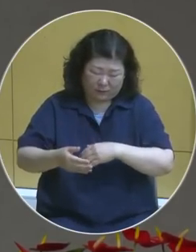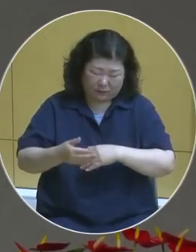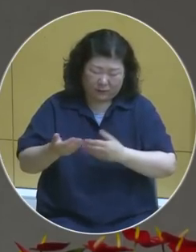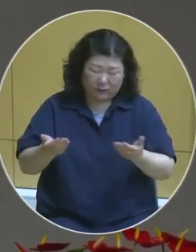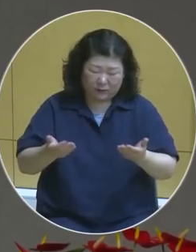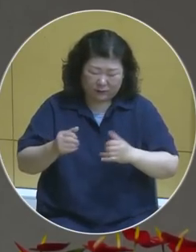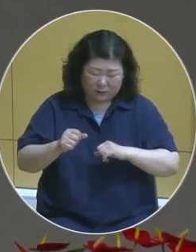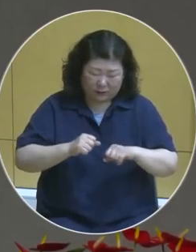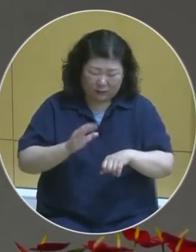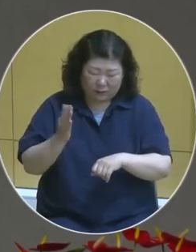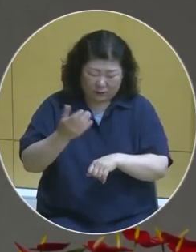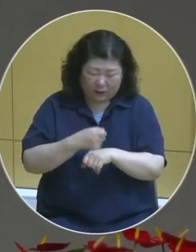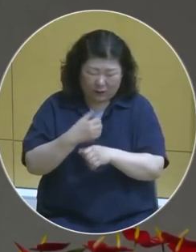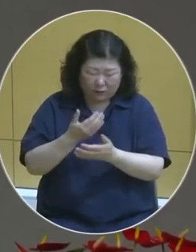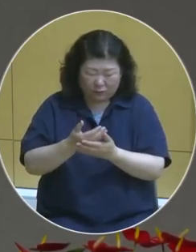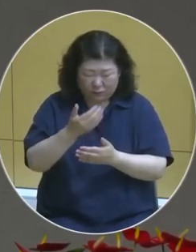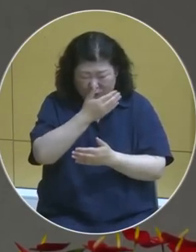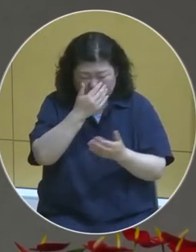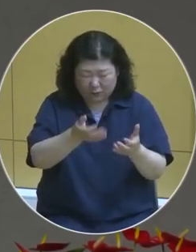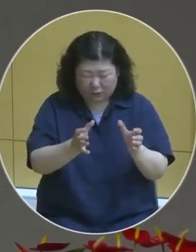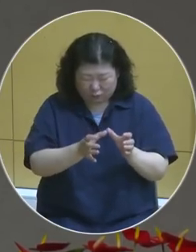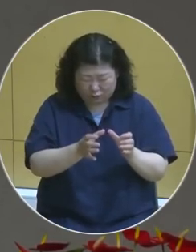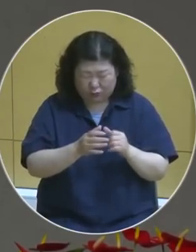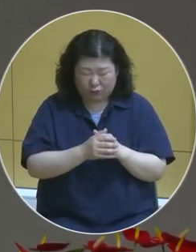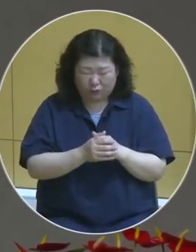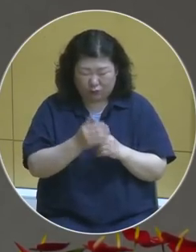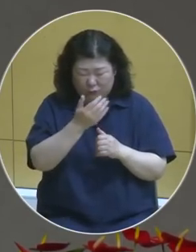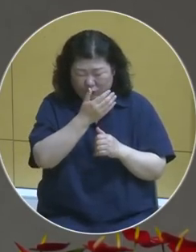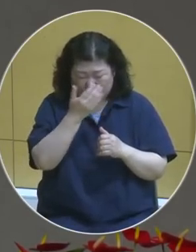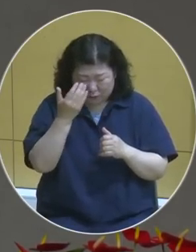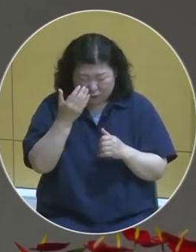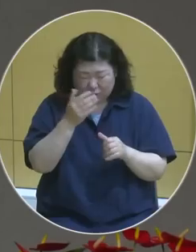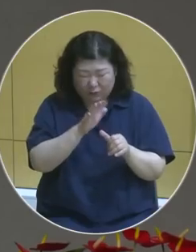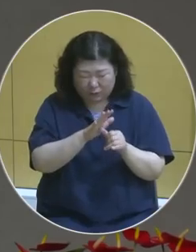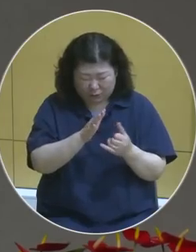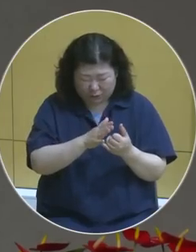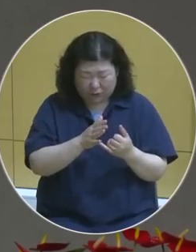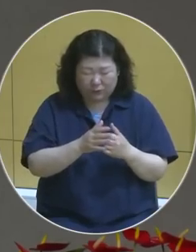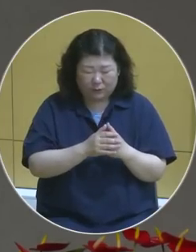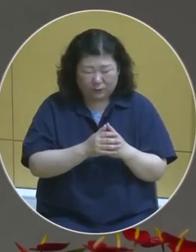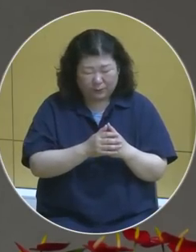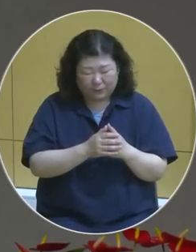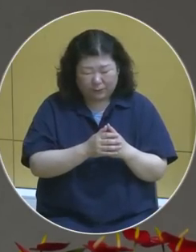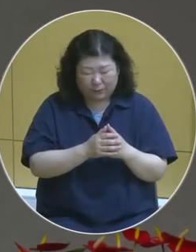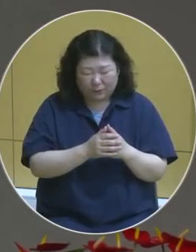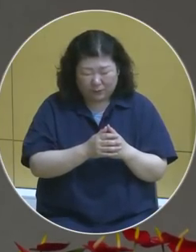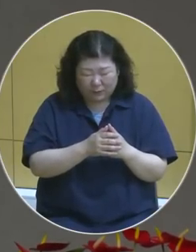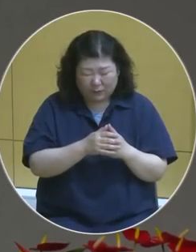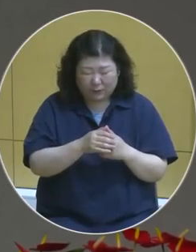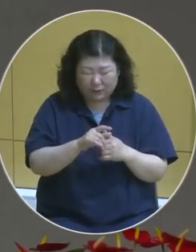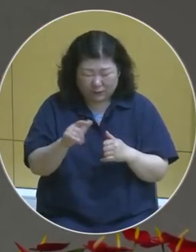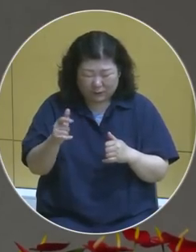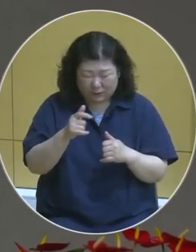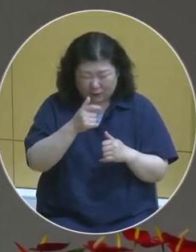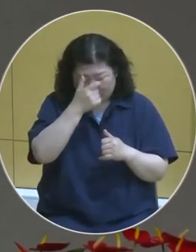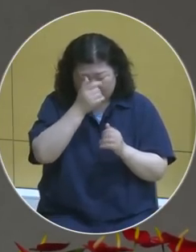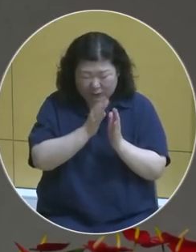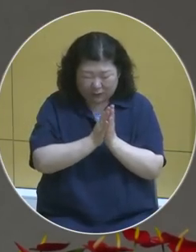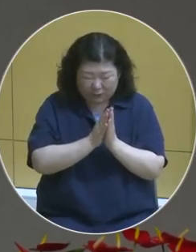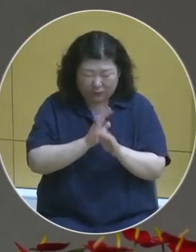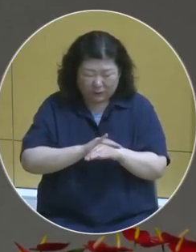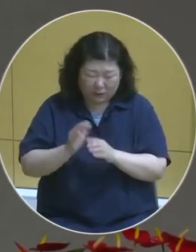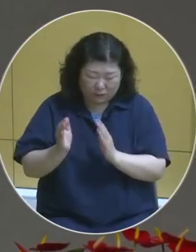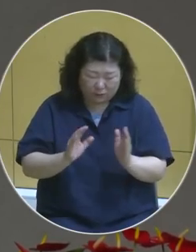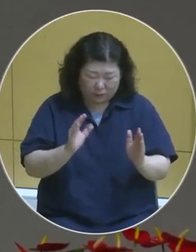또한 청년부 농순봉과 청년 엑스브릿지의 농순봉이 기도로 잘 준비되어서 하나님이 부어주시는